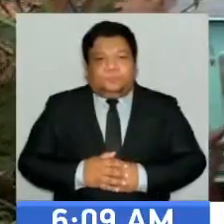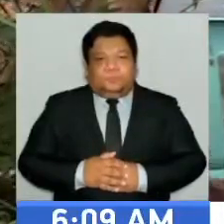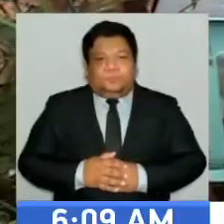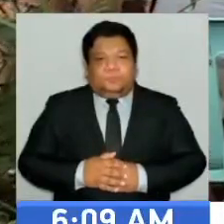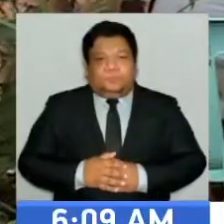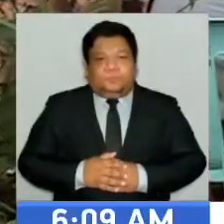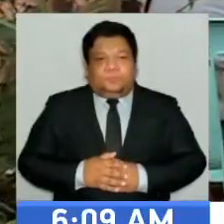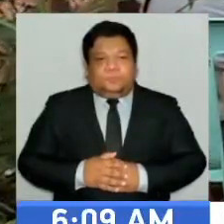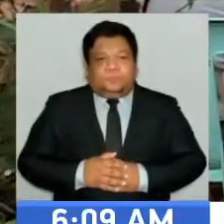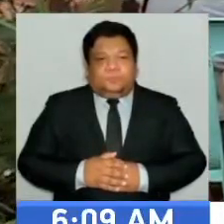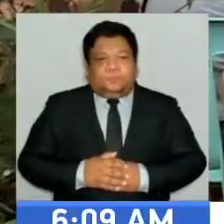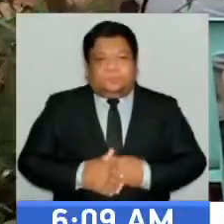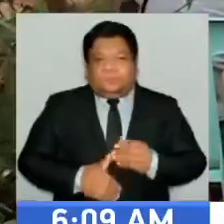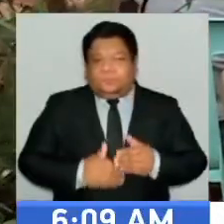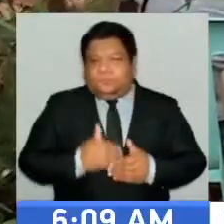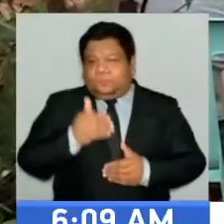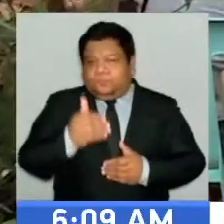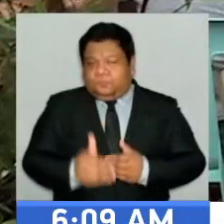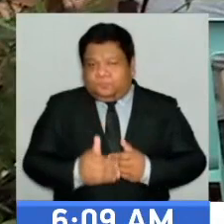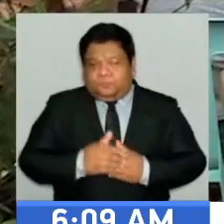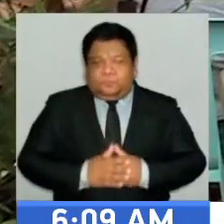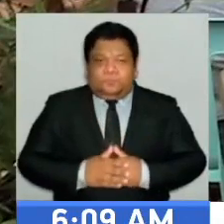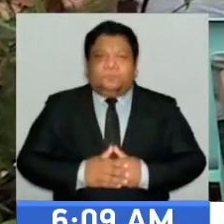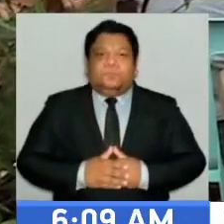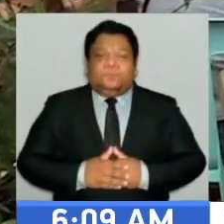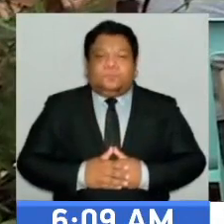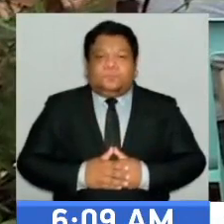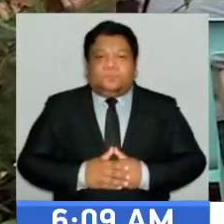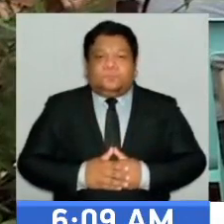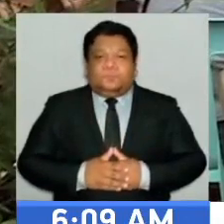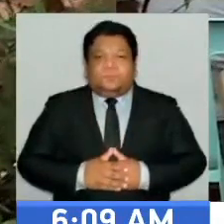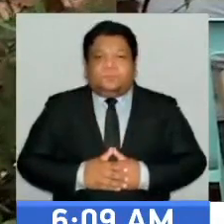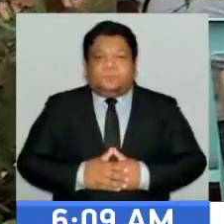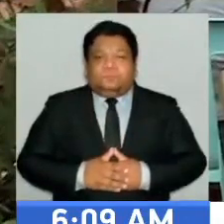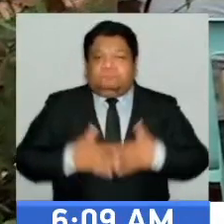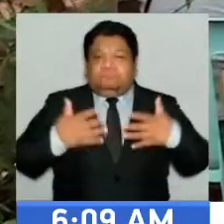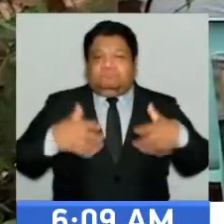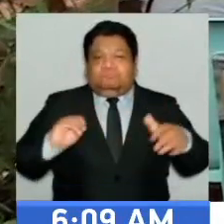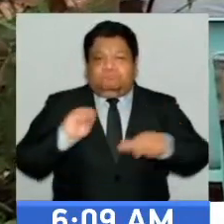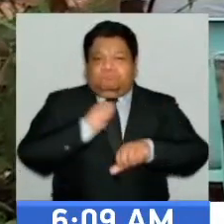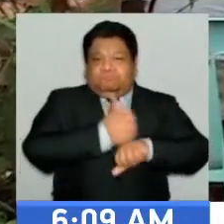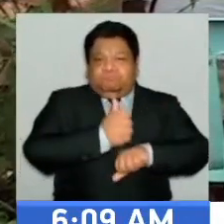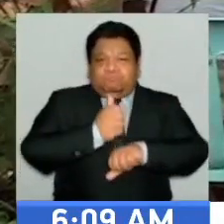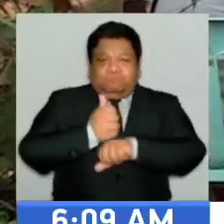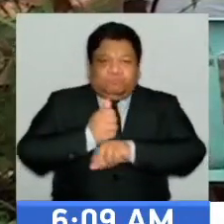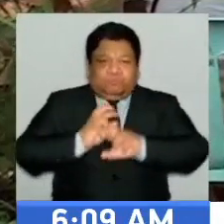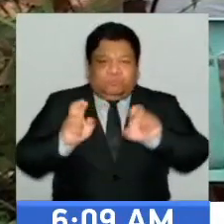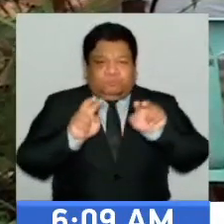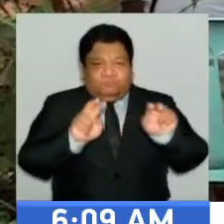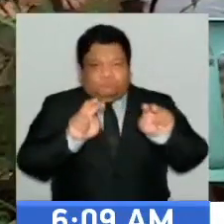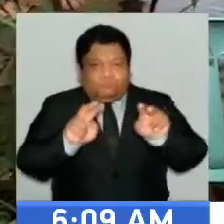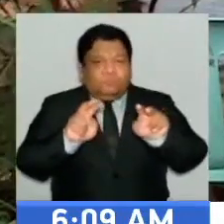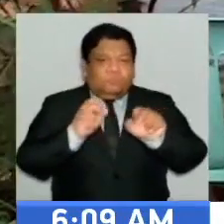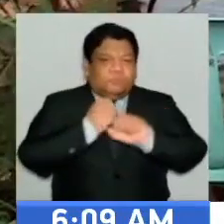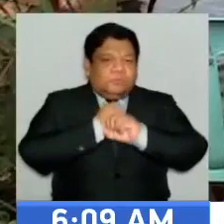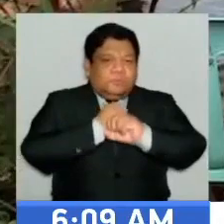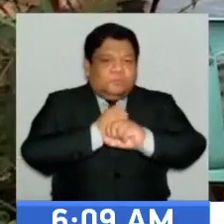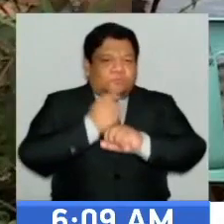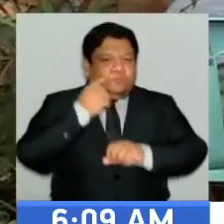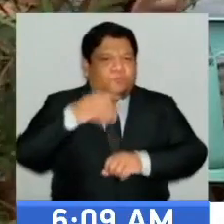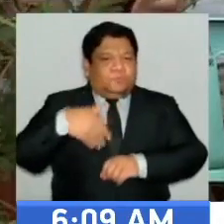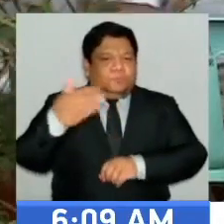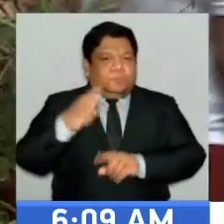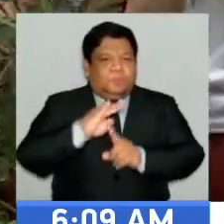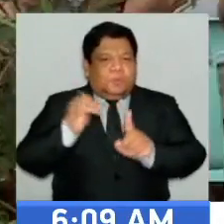Nakalatag na po ang seguridad para sa barangay at SK elections sa darating na Oktubre at lalo na yan sa mga